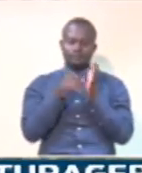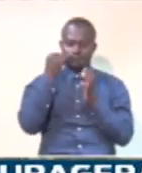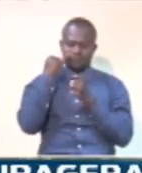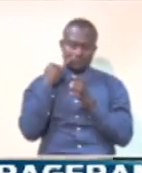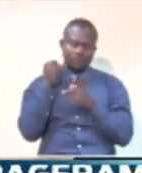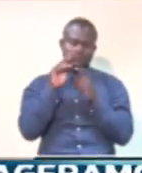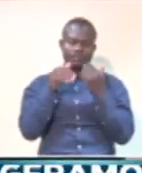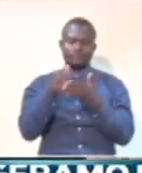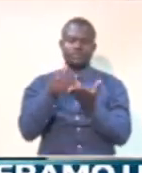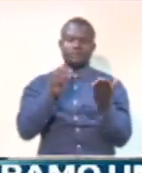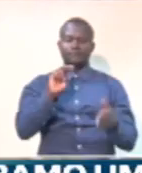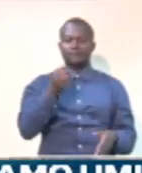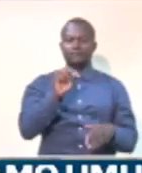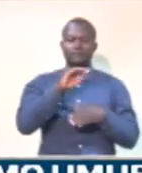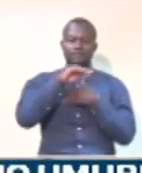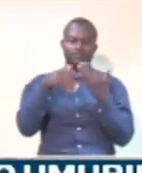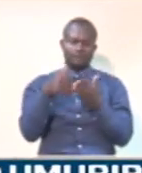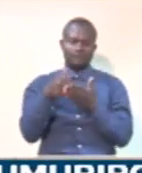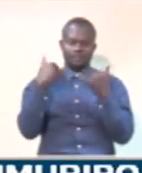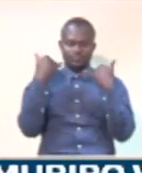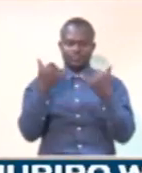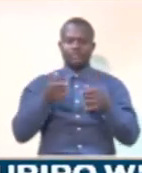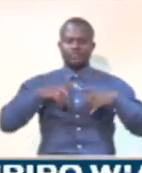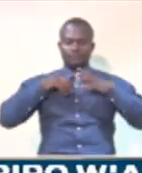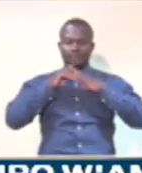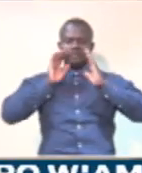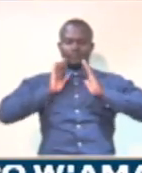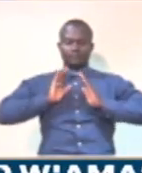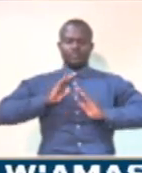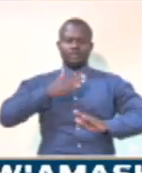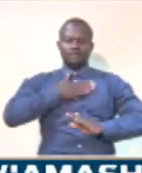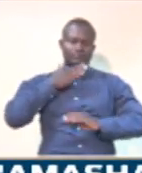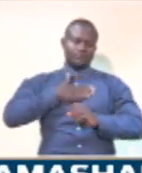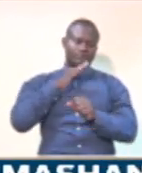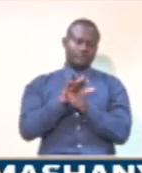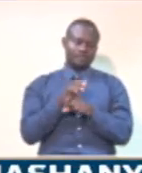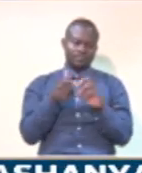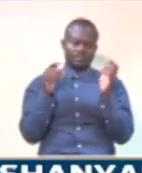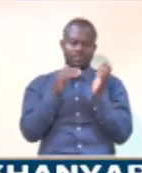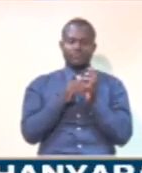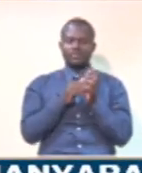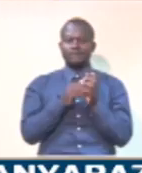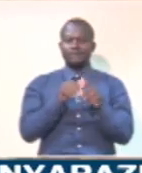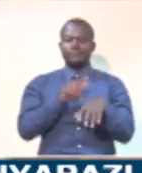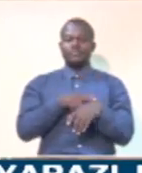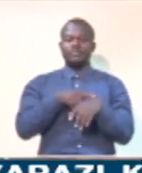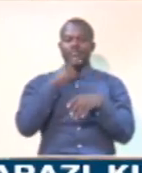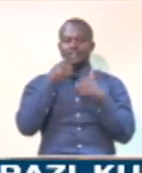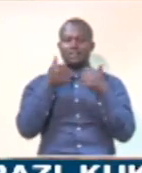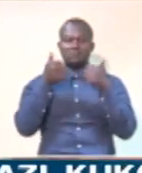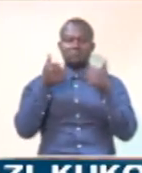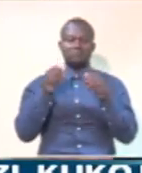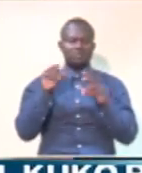gikomereye abatuye Muhima yose. Kuba kuri ubu babaye mwituze n'ibyo kwishimira, ariko ngo si umwanya wo kwirara. Kamera rero